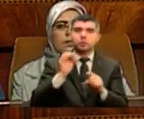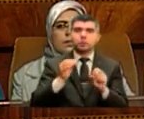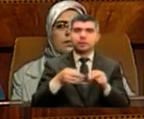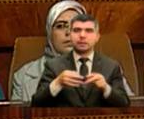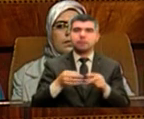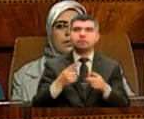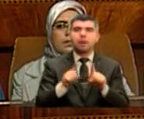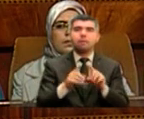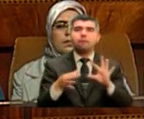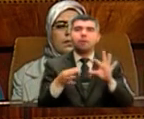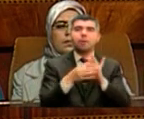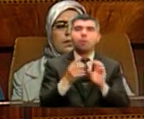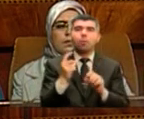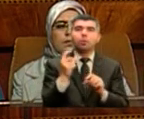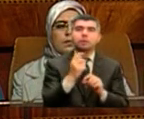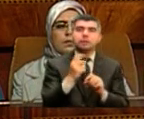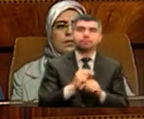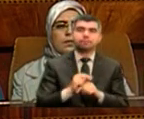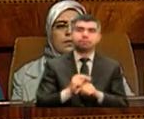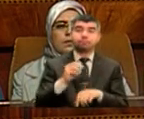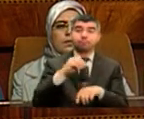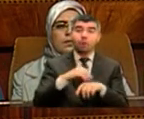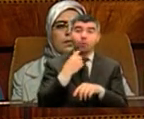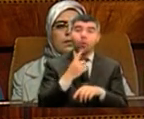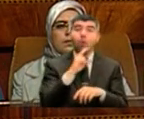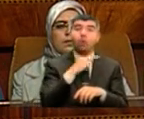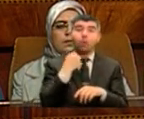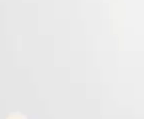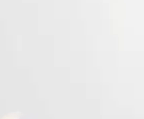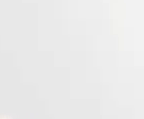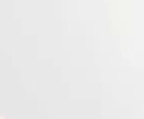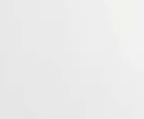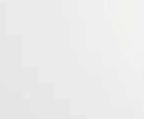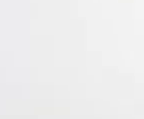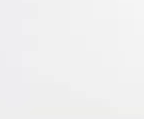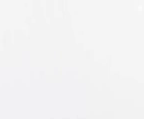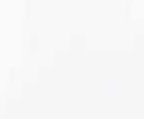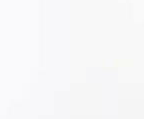لا تتضرع بهذه القضية. وشكرا سيدي الوزير.